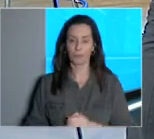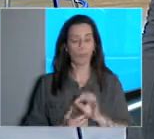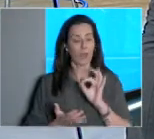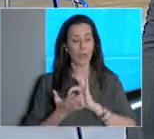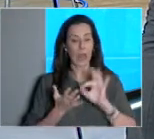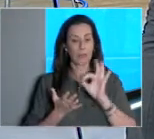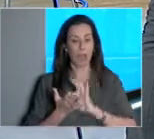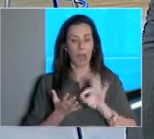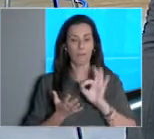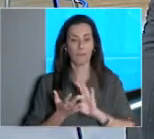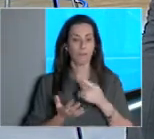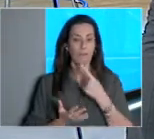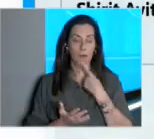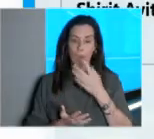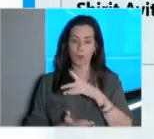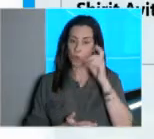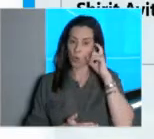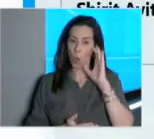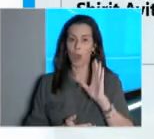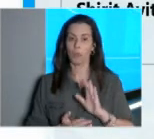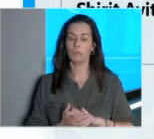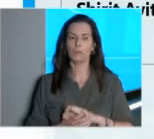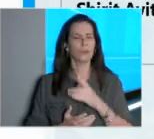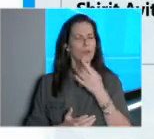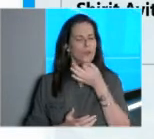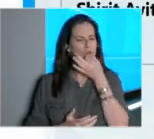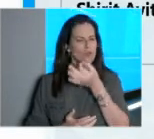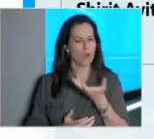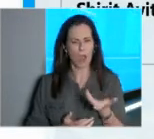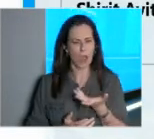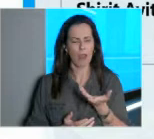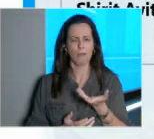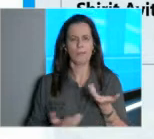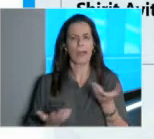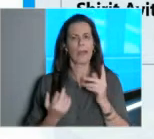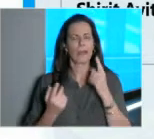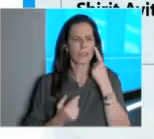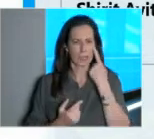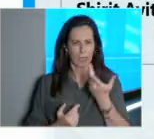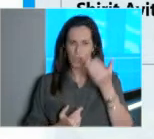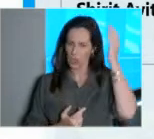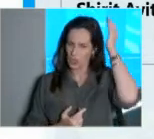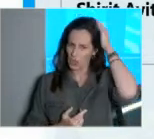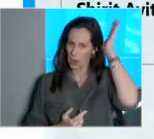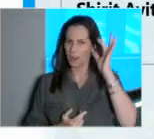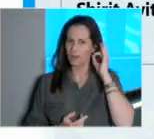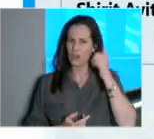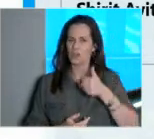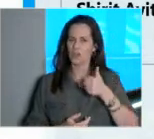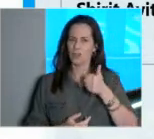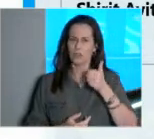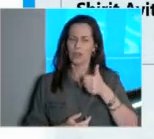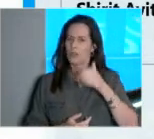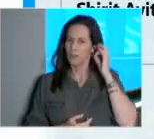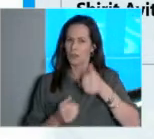הגיב לדברים והביע דאגה. הוא רושם לנו בחשבון הטוויטר איך זה נראה, בנט ושקד, איך שזה